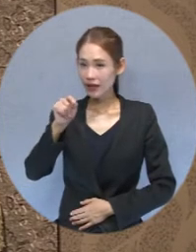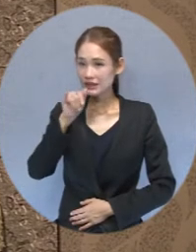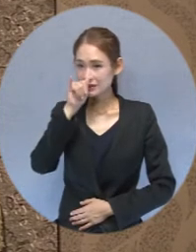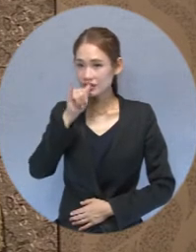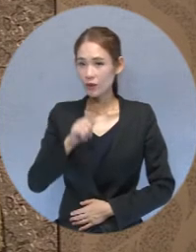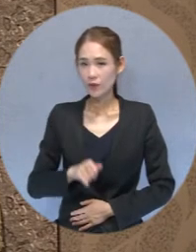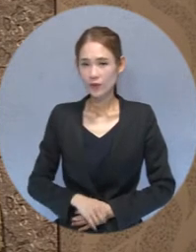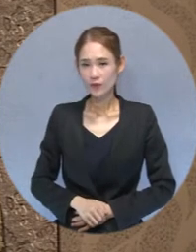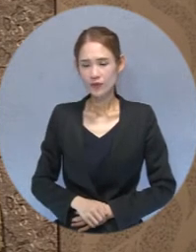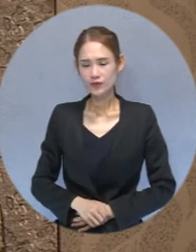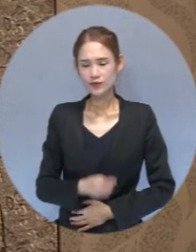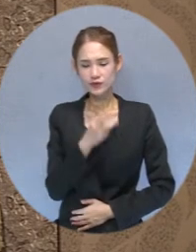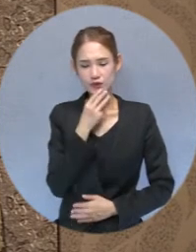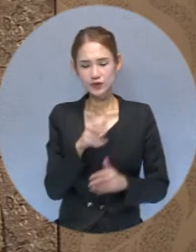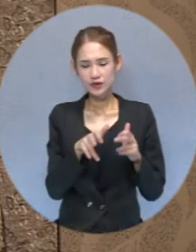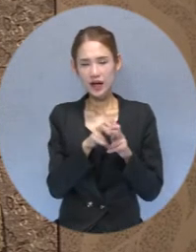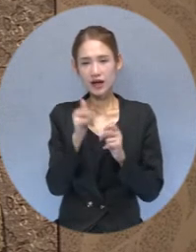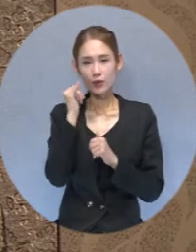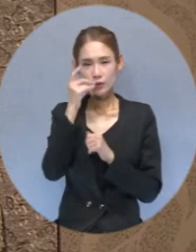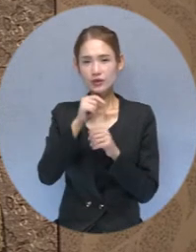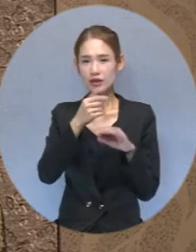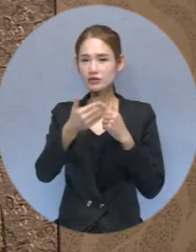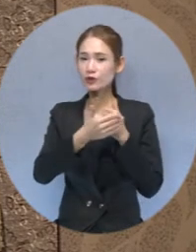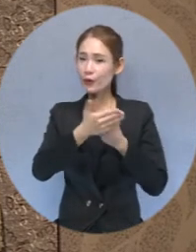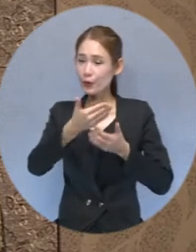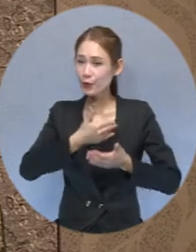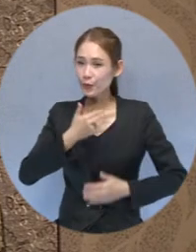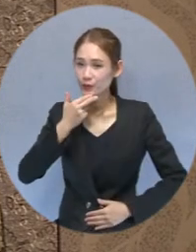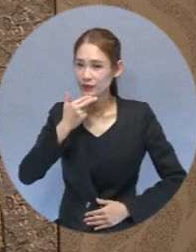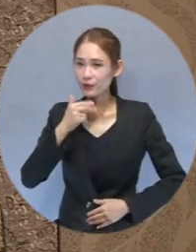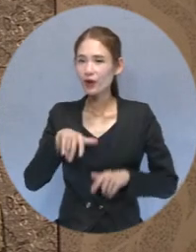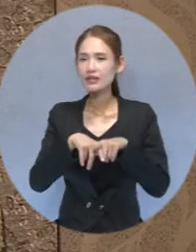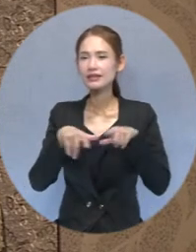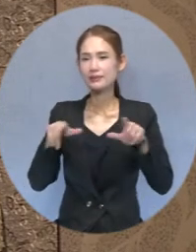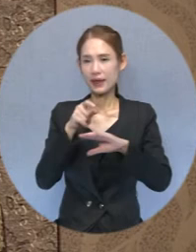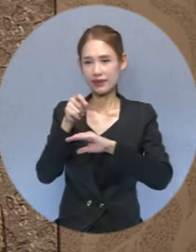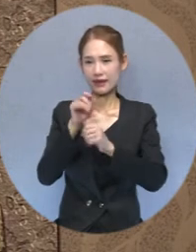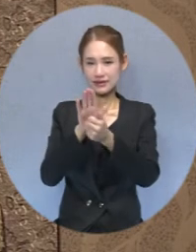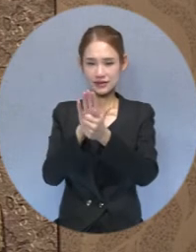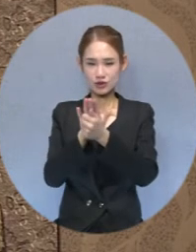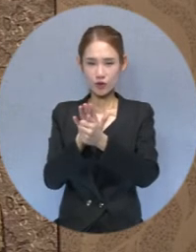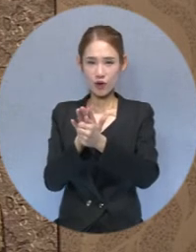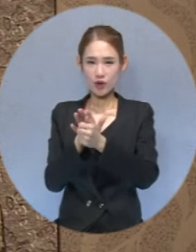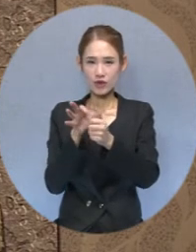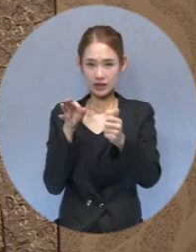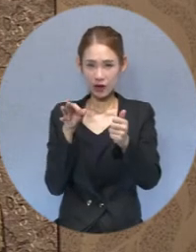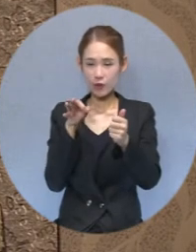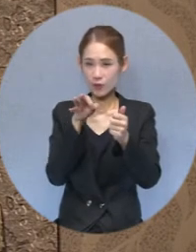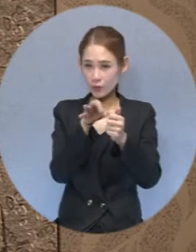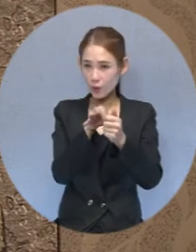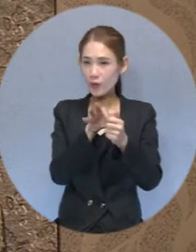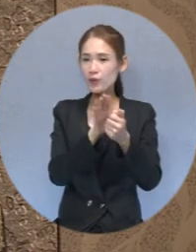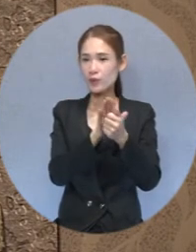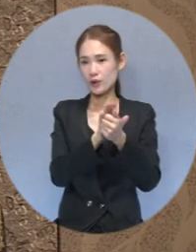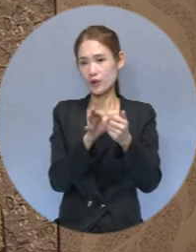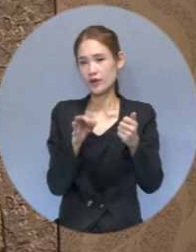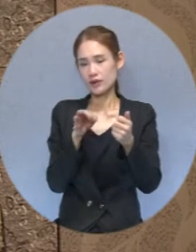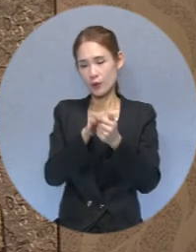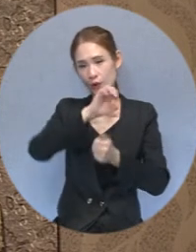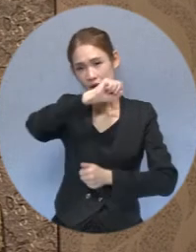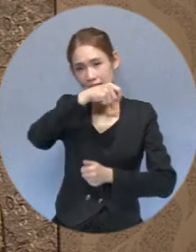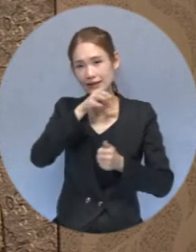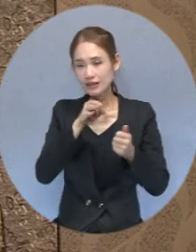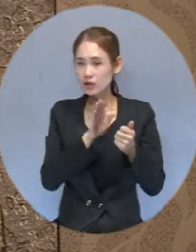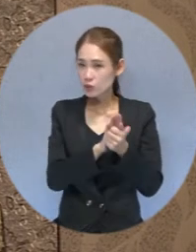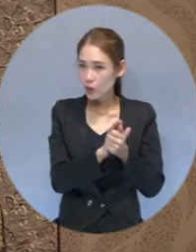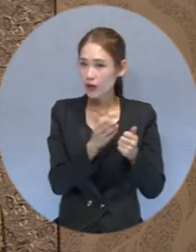서울에도 장애인 콜택 시가 지원이 안 되면은 그거를 일반 택시에 지원을 하고 네. 그 비용을 또 보전해주는 방법도 찾아볼 수가 있고요. 네, 좋은